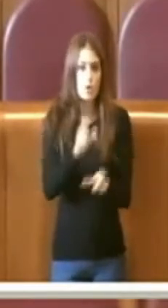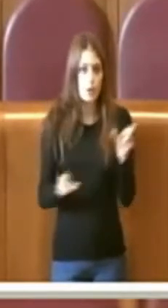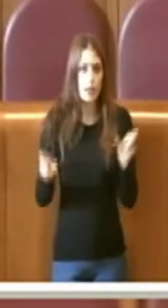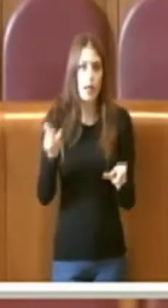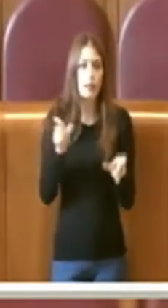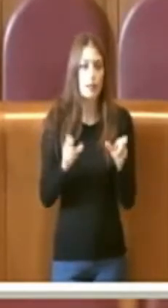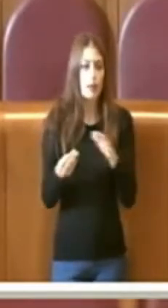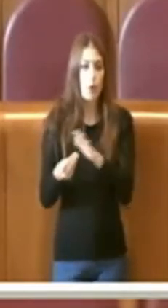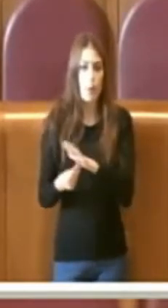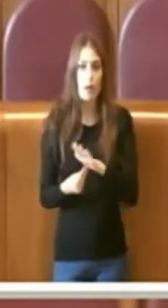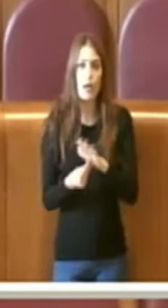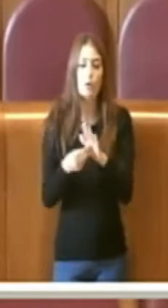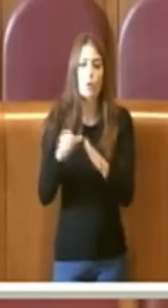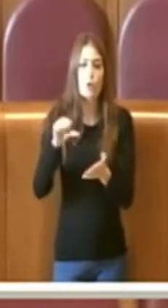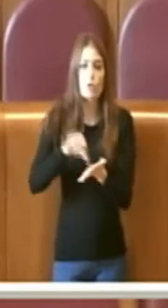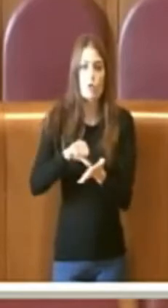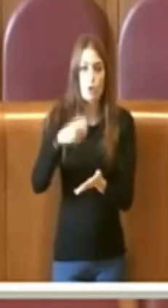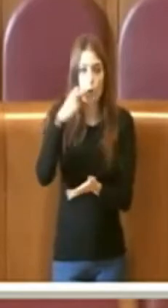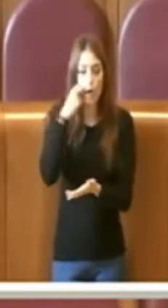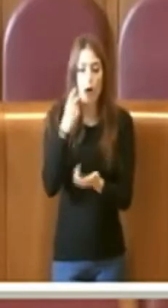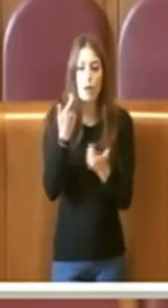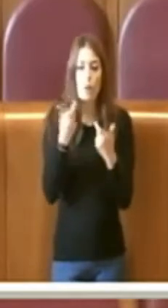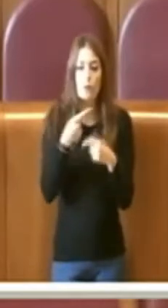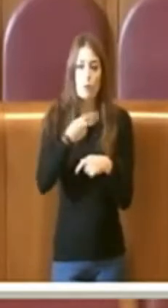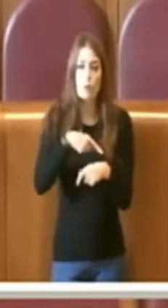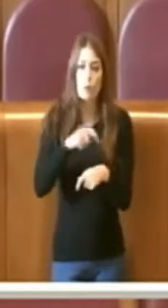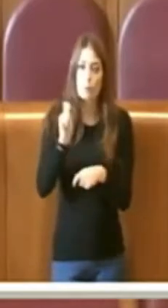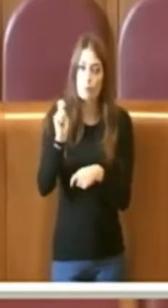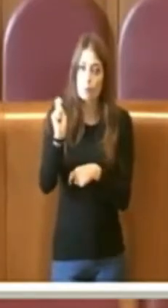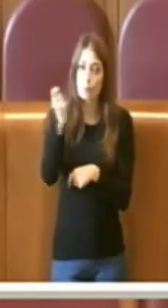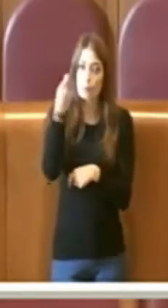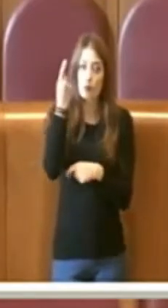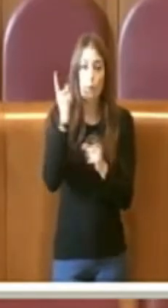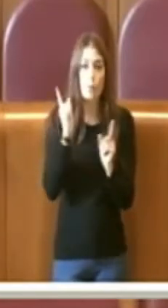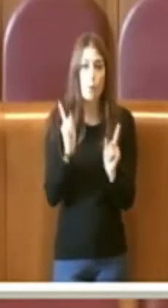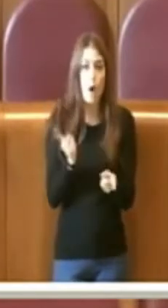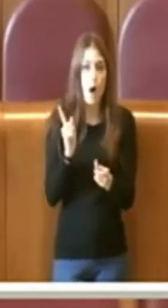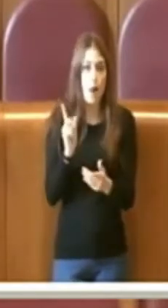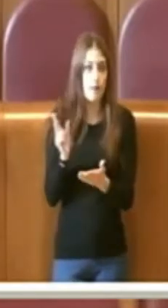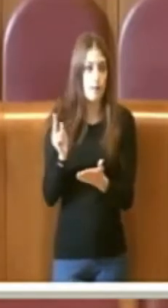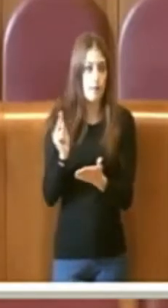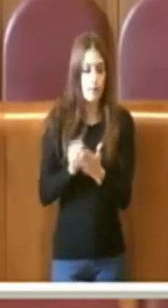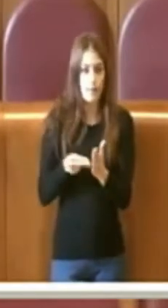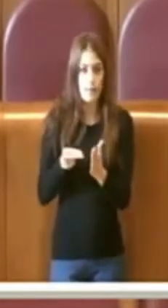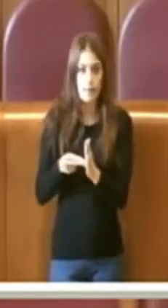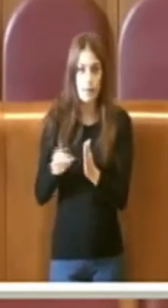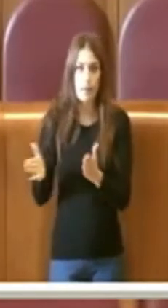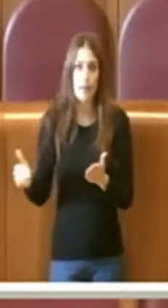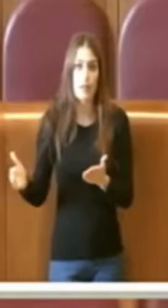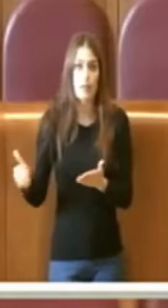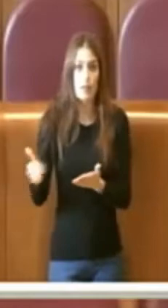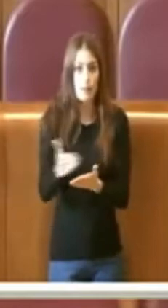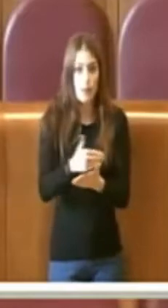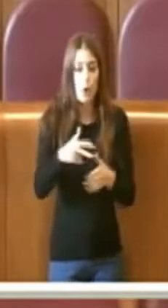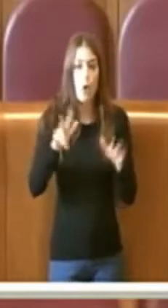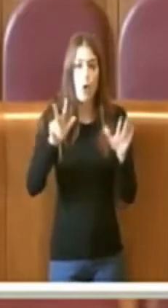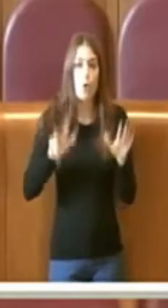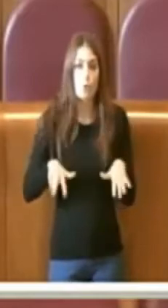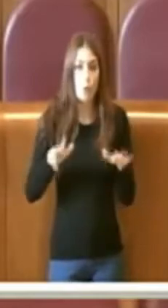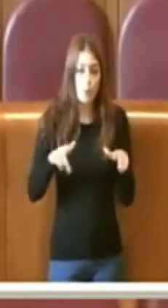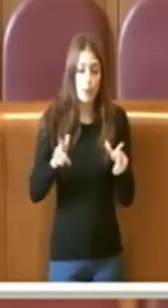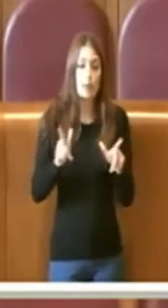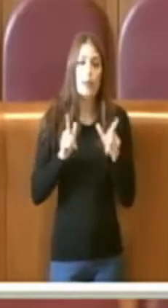del centro carni, perché siamo riusciti ad arrivare ad una raccolta di ben 8.000 firme che ci